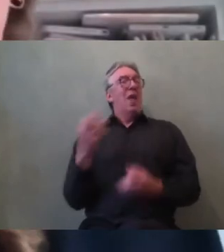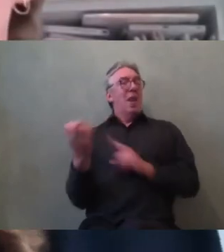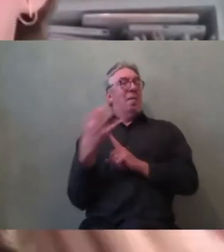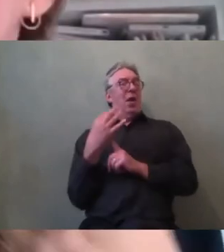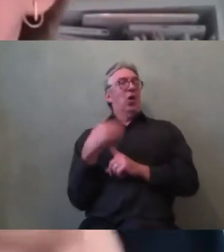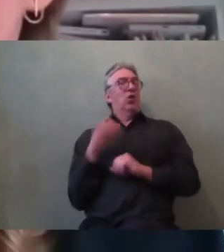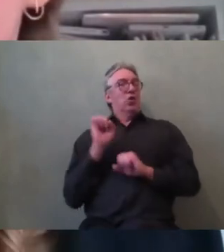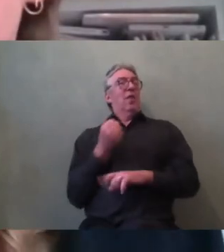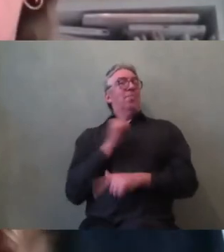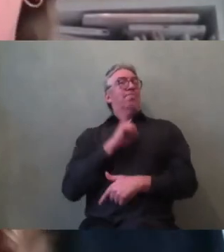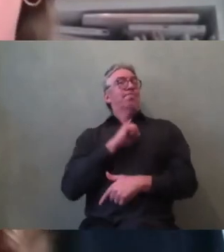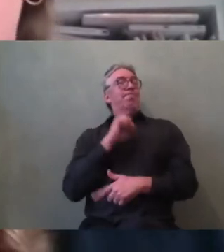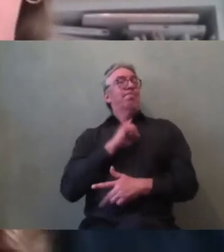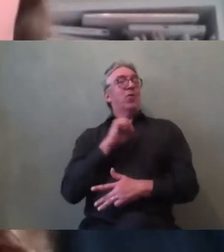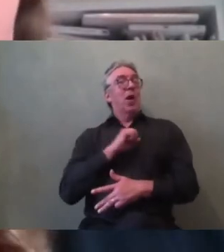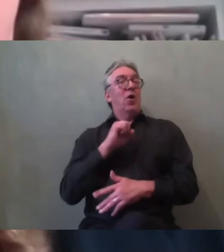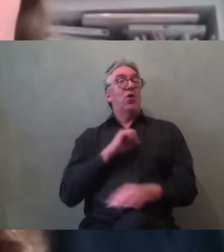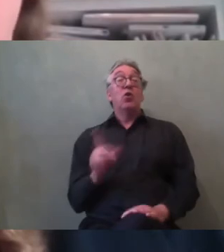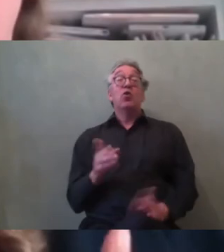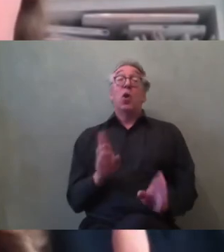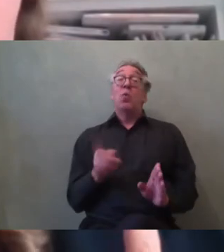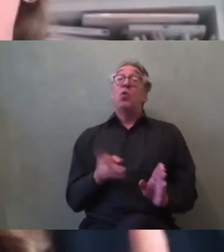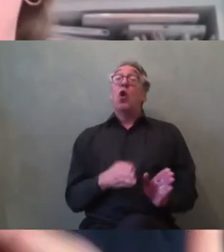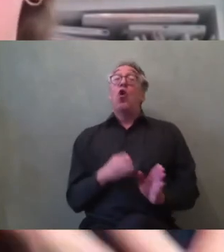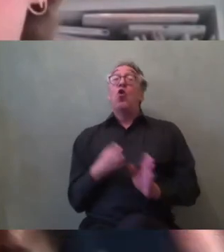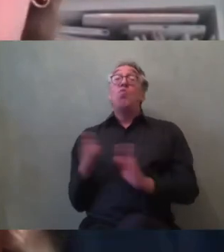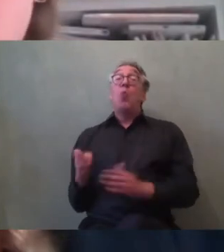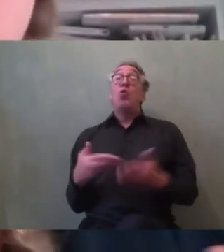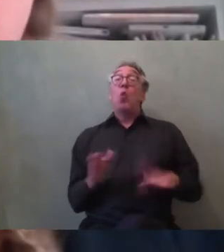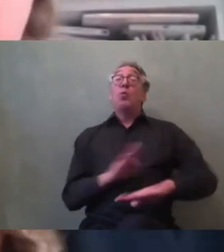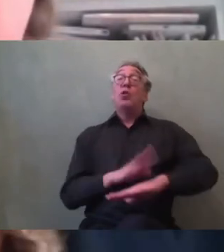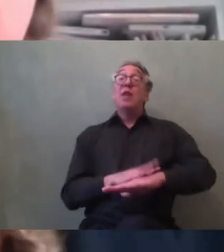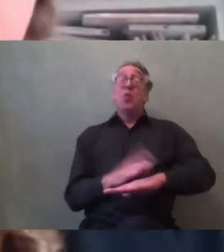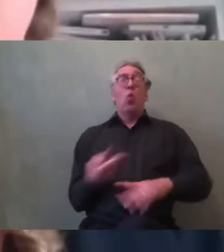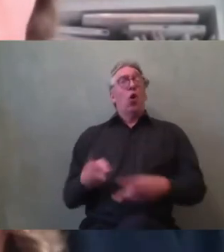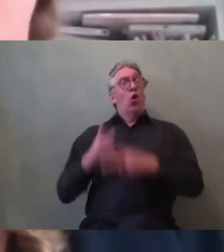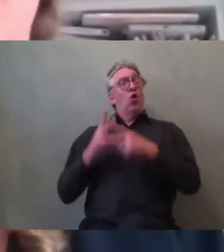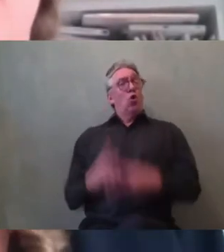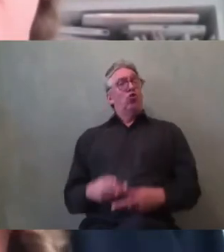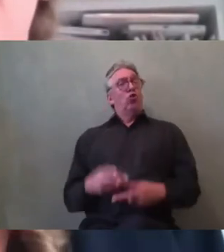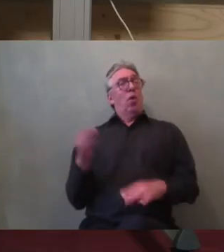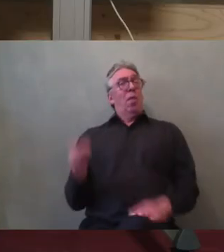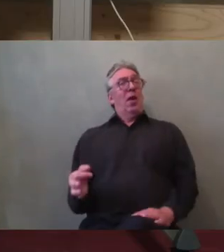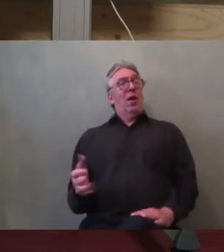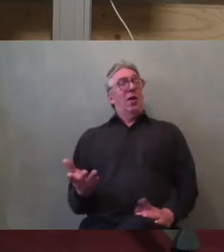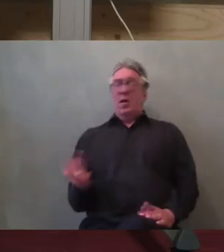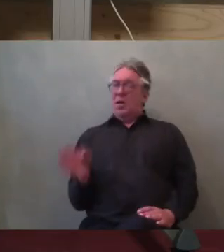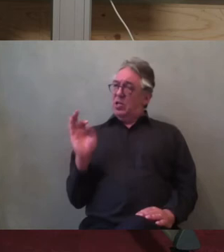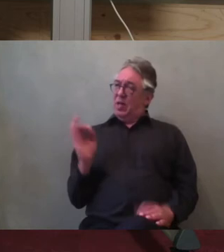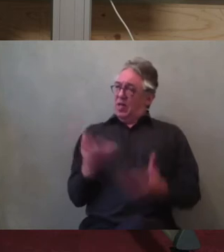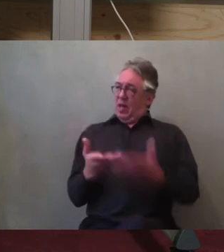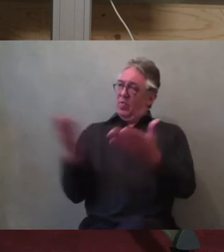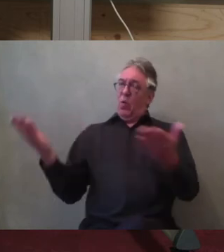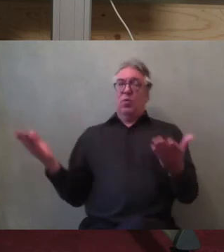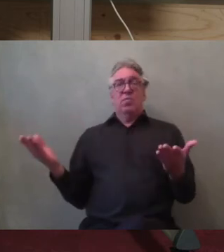waardoor je dus, omdat het buiten openingstijden is, eigenlijk een heel rustige plek biedt die speciaal voor hen de